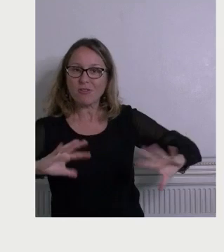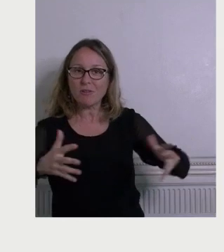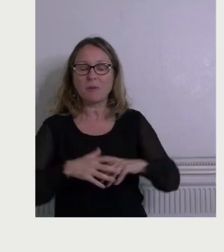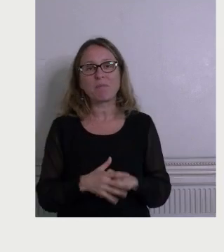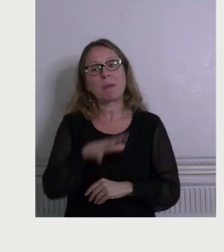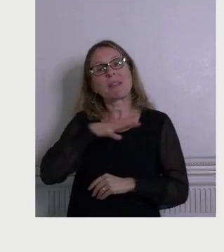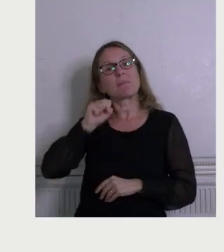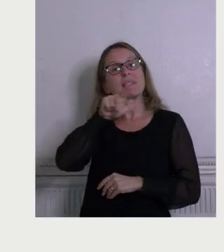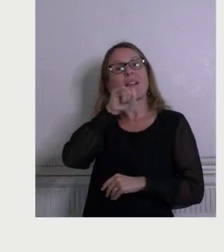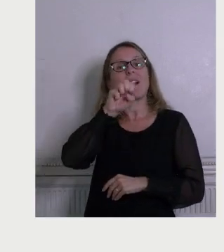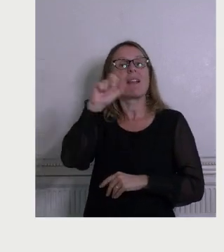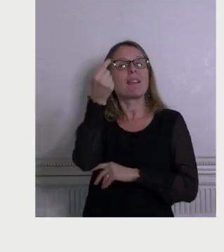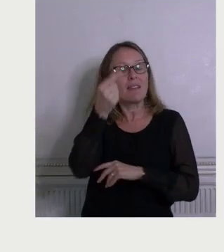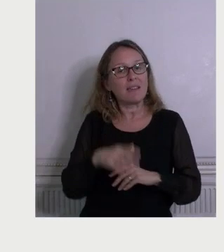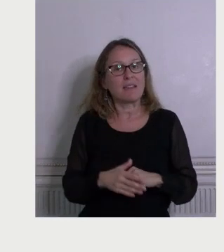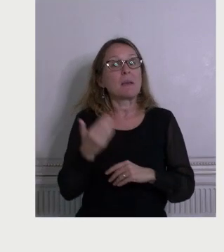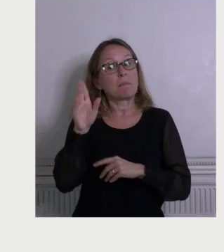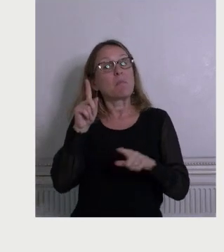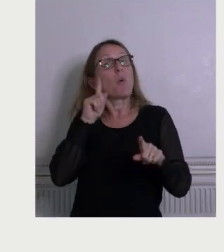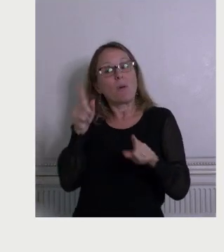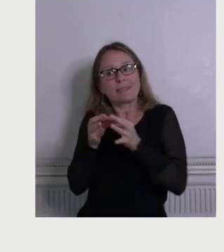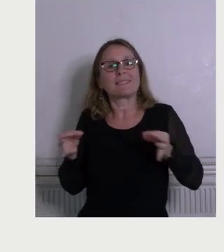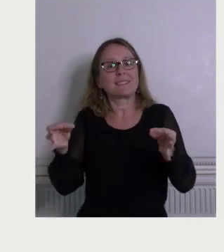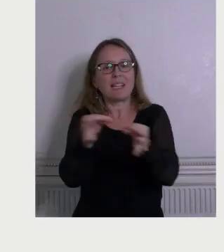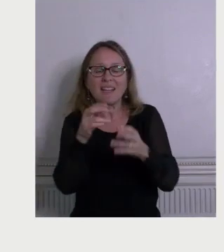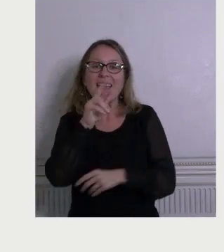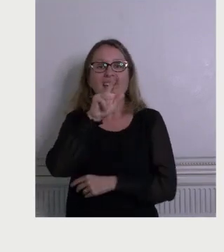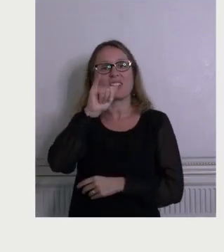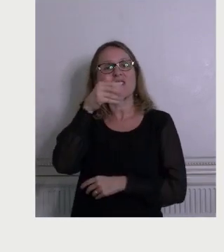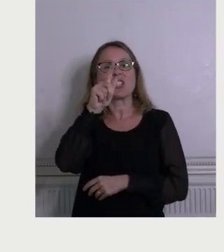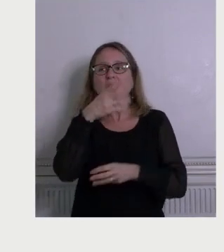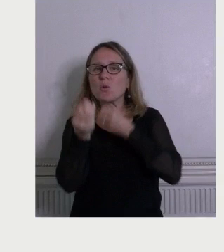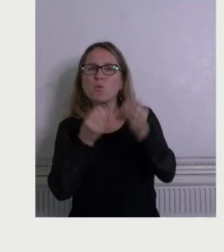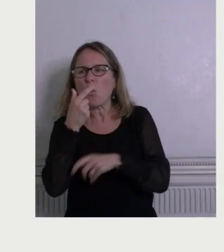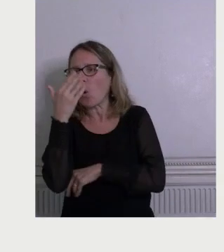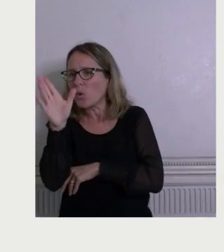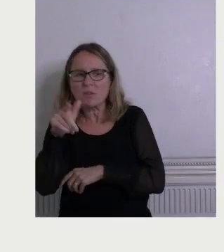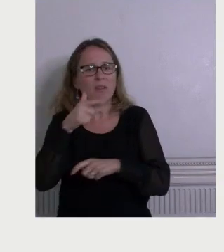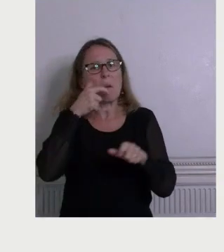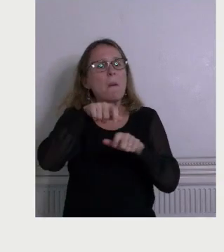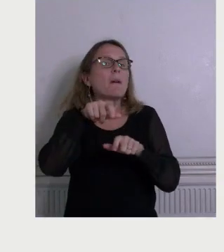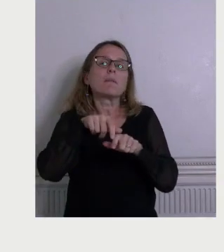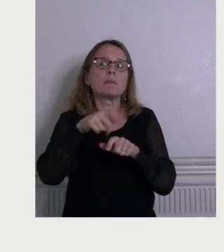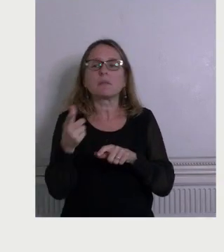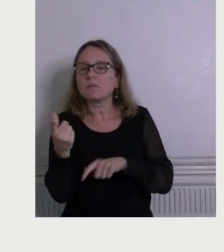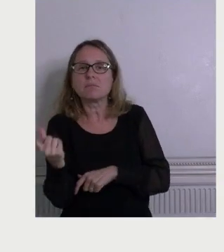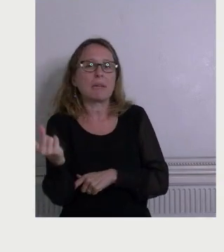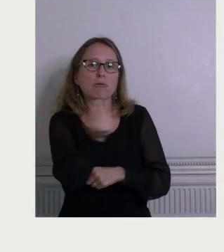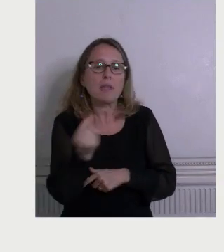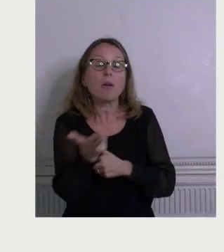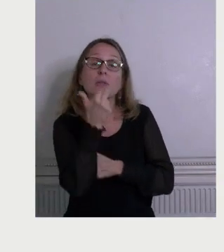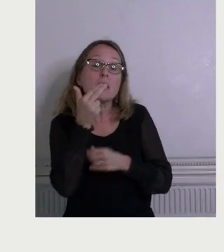notre patrimoine exceptionnel en termes de nombre de mètres carrés. Pour les déplacements, la mise en place d'un nouveau plan de déplacement des agents,